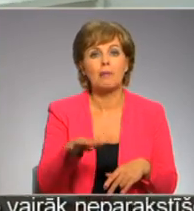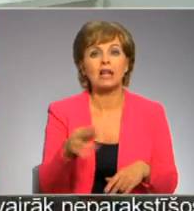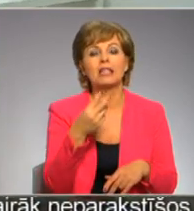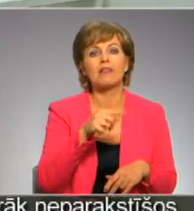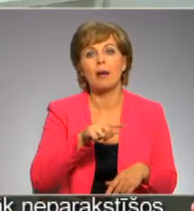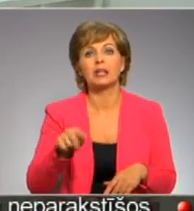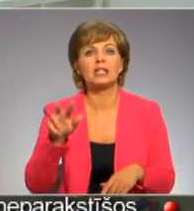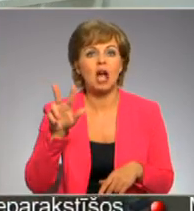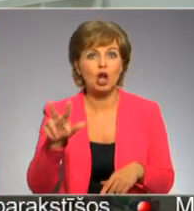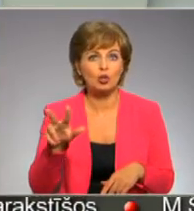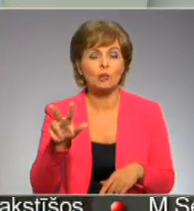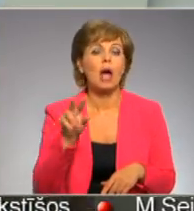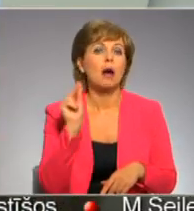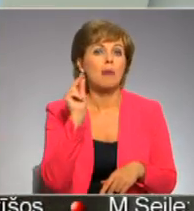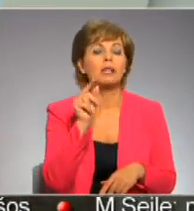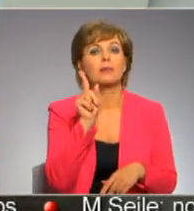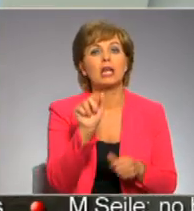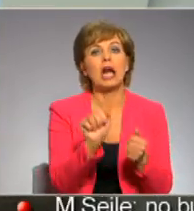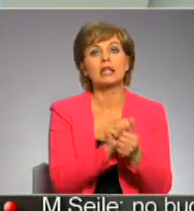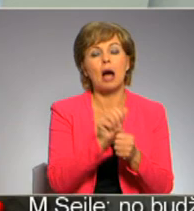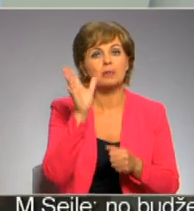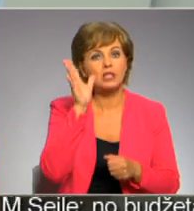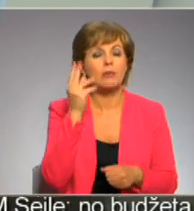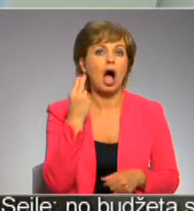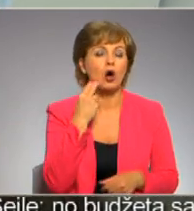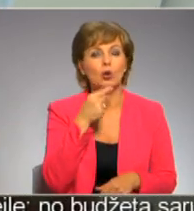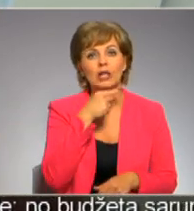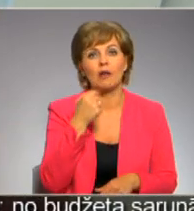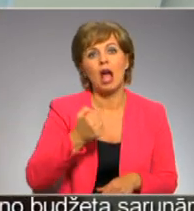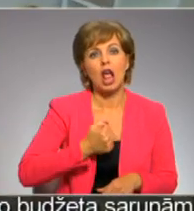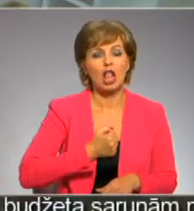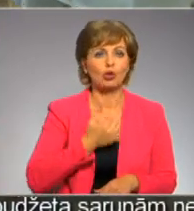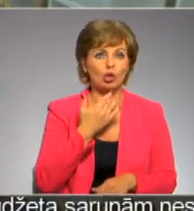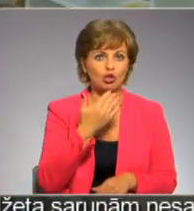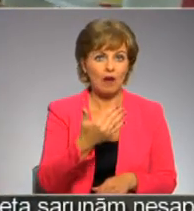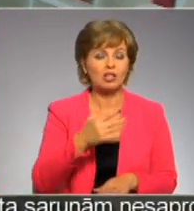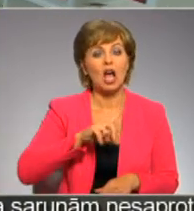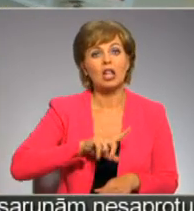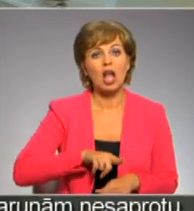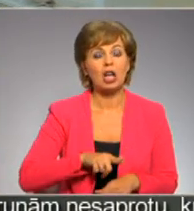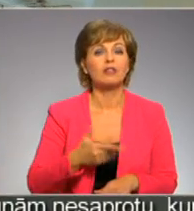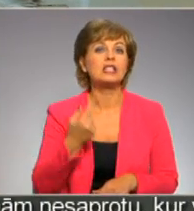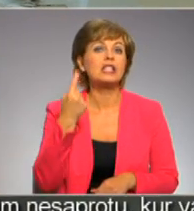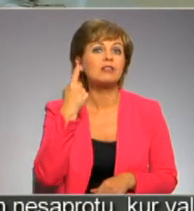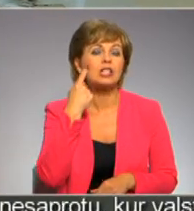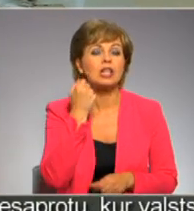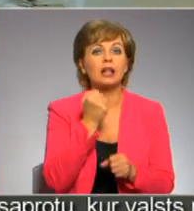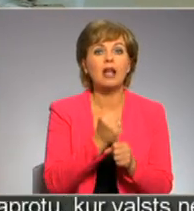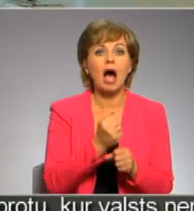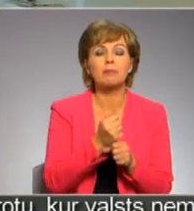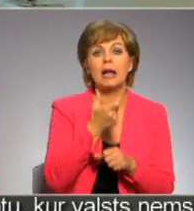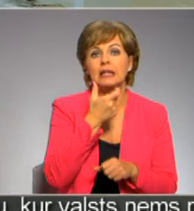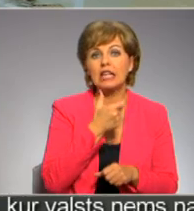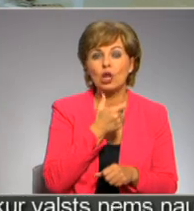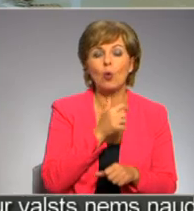gadiem. Uzsvers mācoties tiks likts uz dabas zinātnēm angļu, krievu un latgaliešu valodām, latviešu dzīves ziņu darba tikumu.